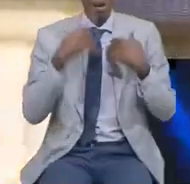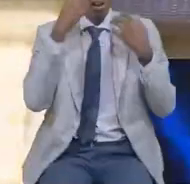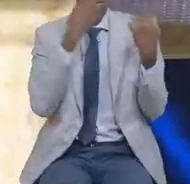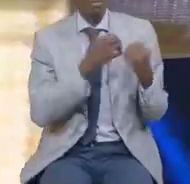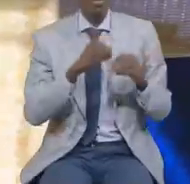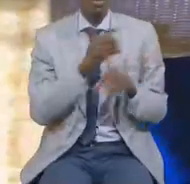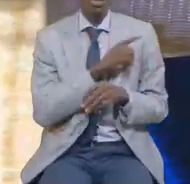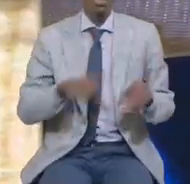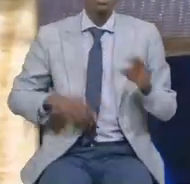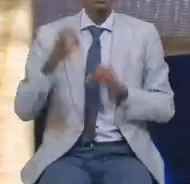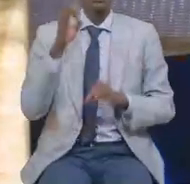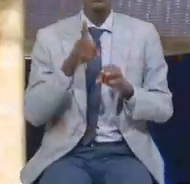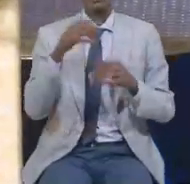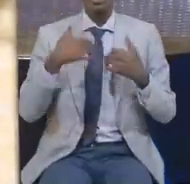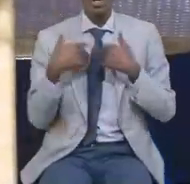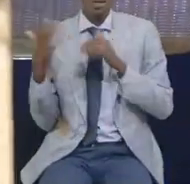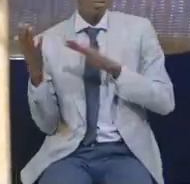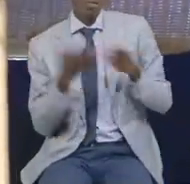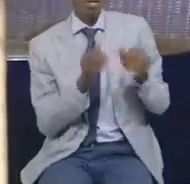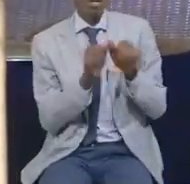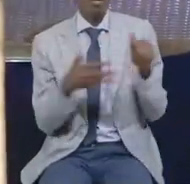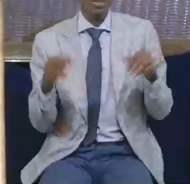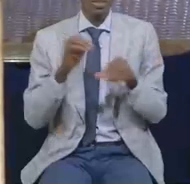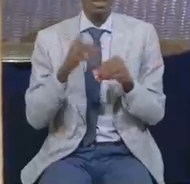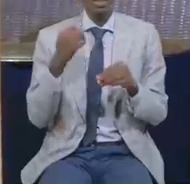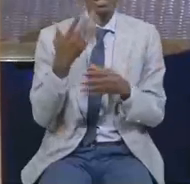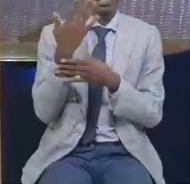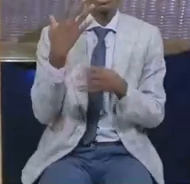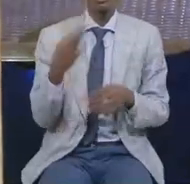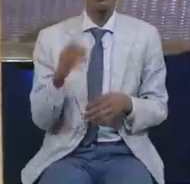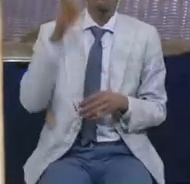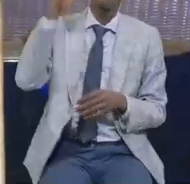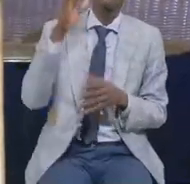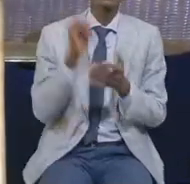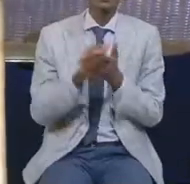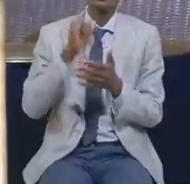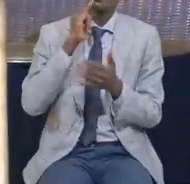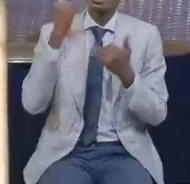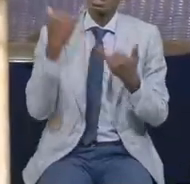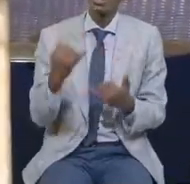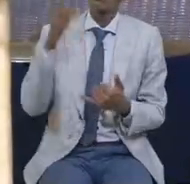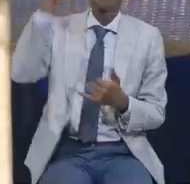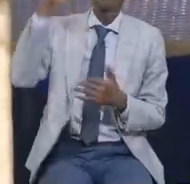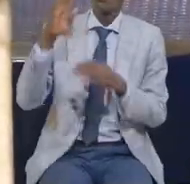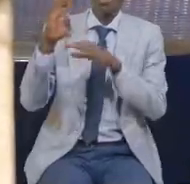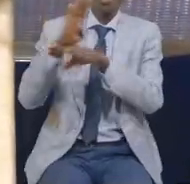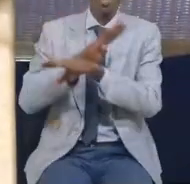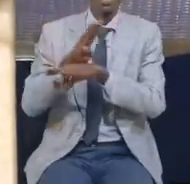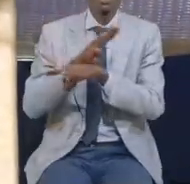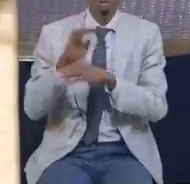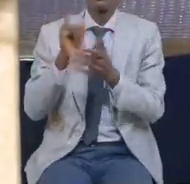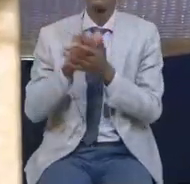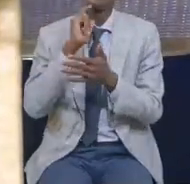as tout abandonné dans les mains de Dieu, si tu as tout abandonné dans les mains de Dieu, c'est ce que Dieu va